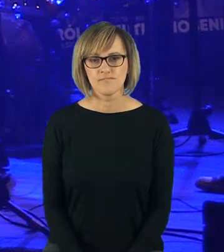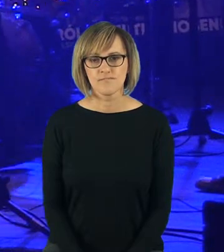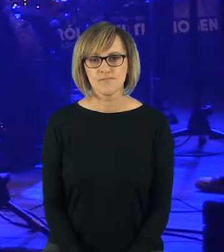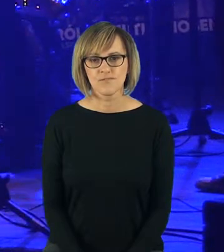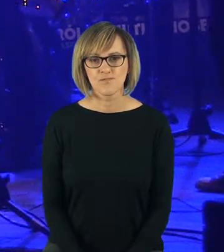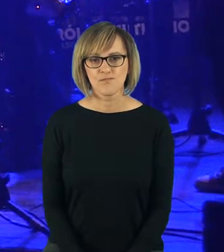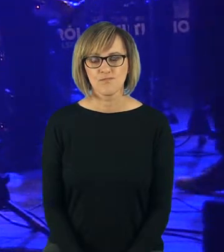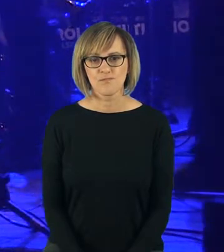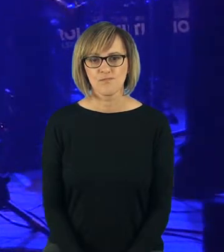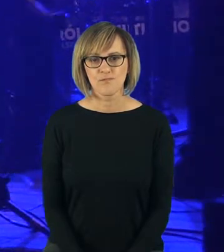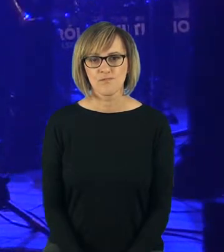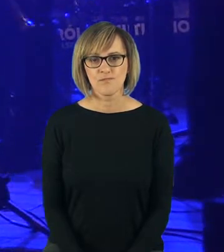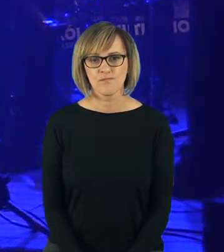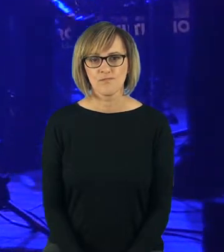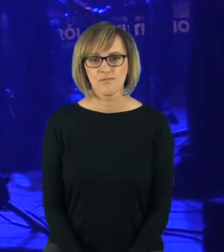Artystą